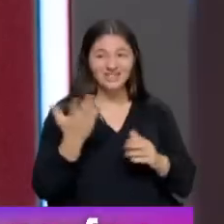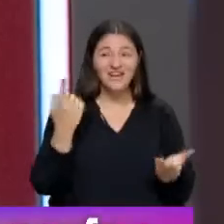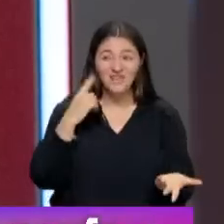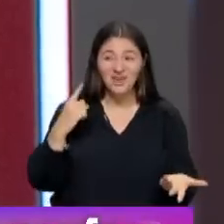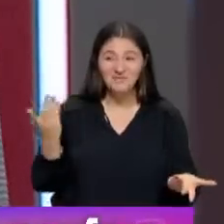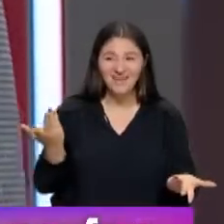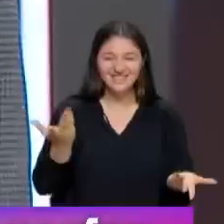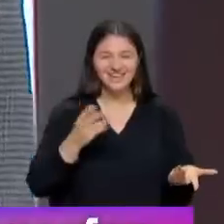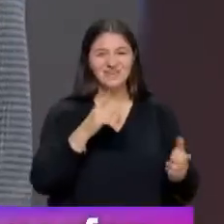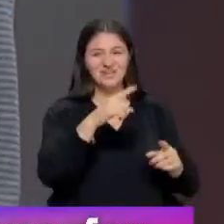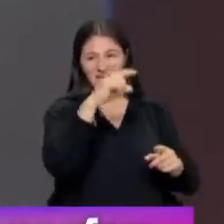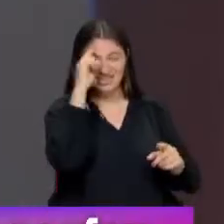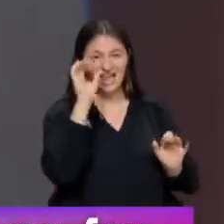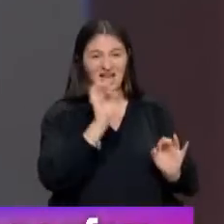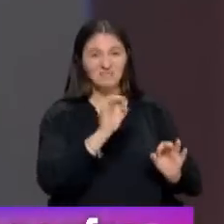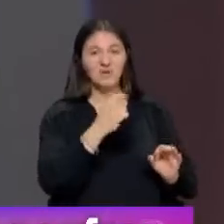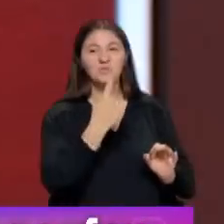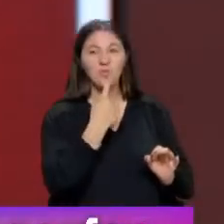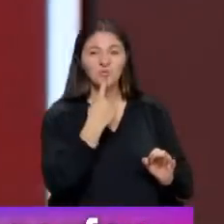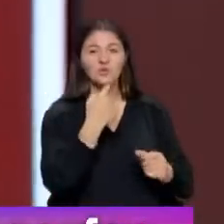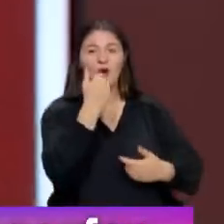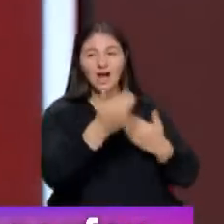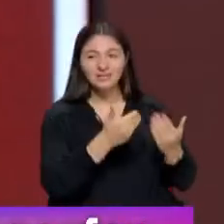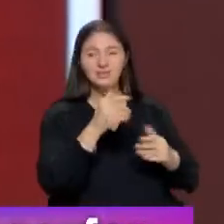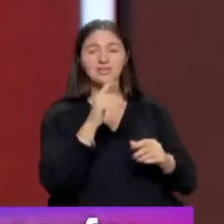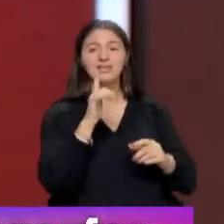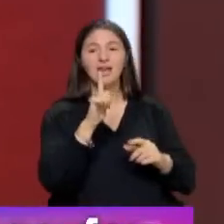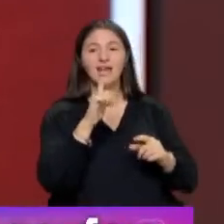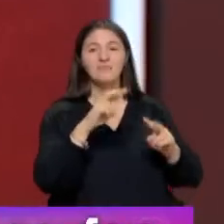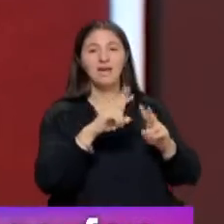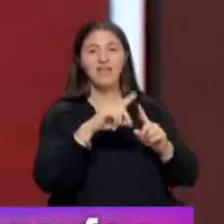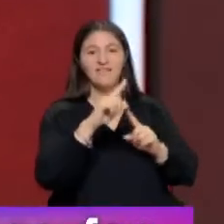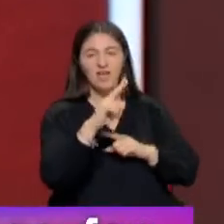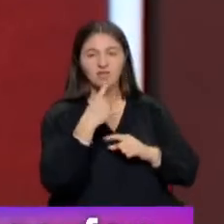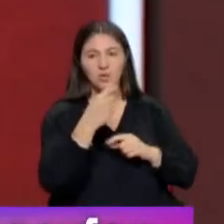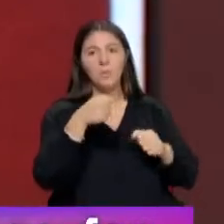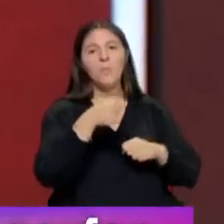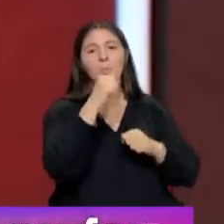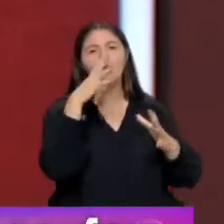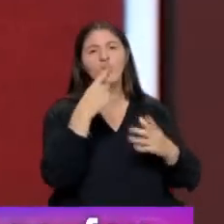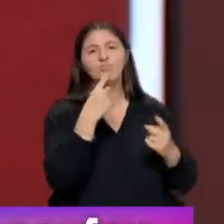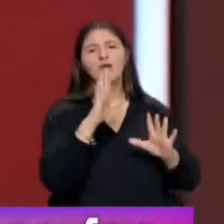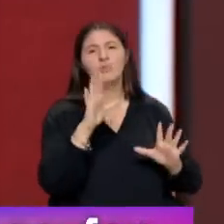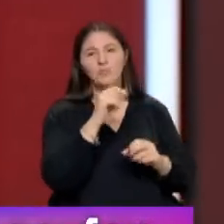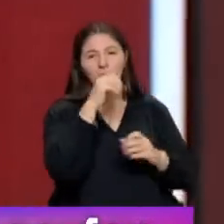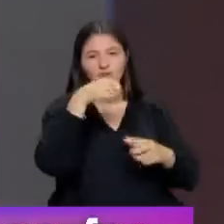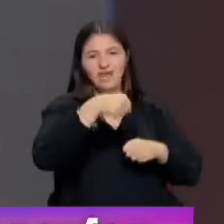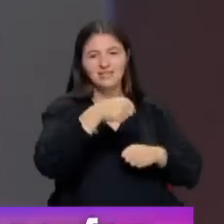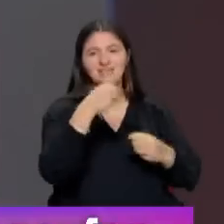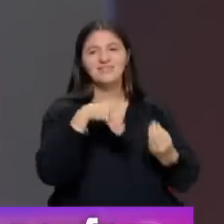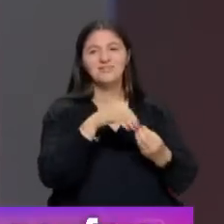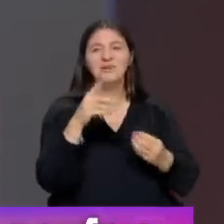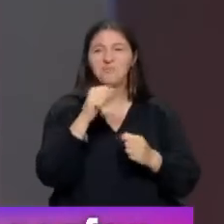yazın sürekli sözlerin söylemlerin gerek MTV çıkışı poşeti Artık konuşmuyoruz çünkü bir tek poşetle zam